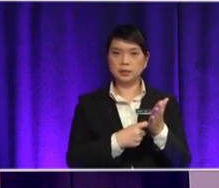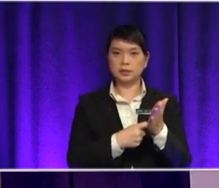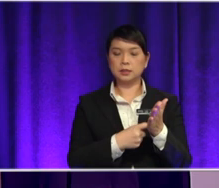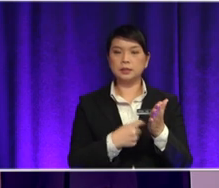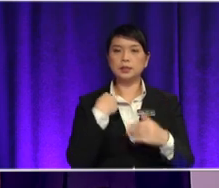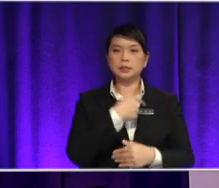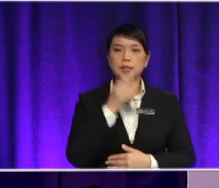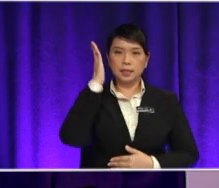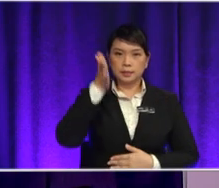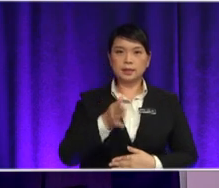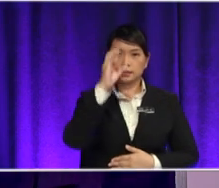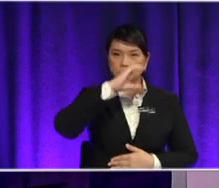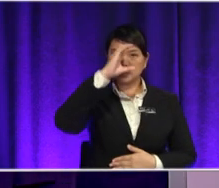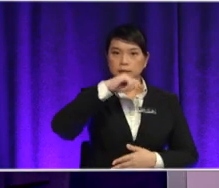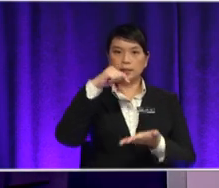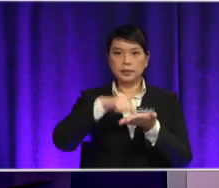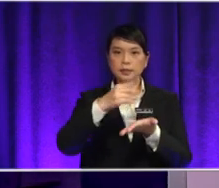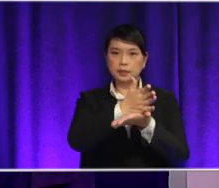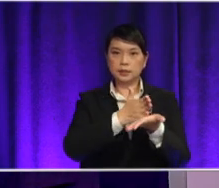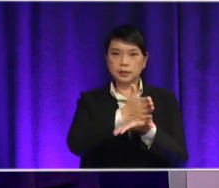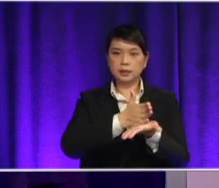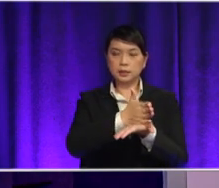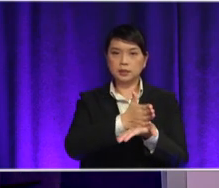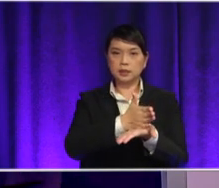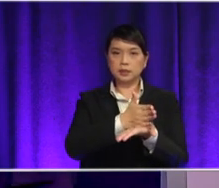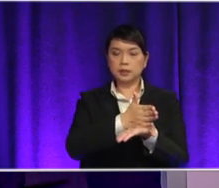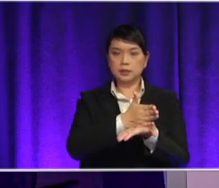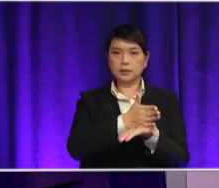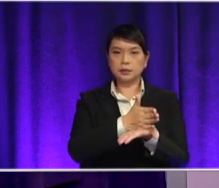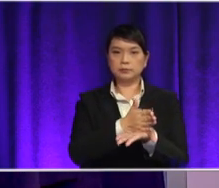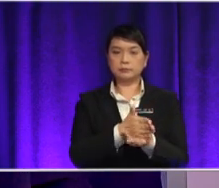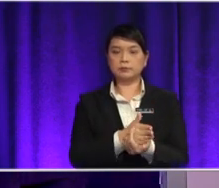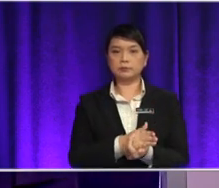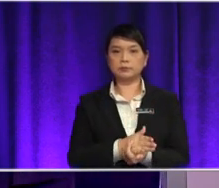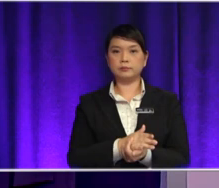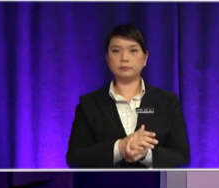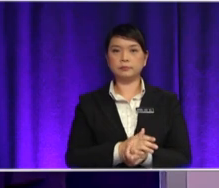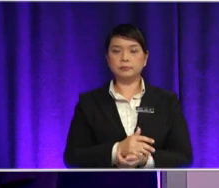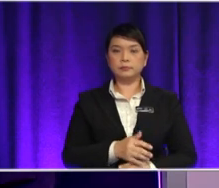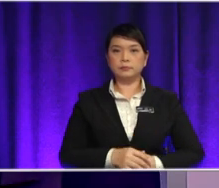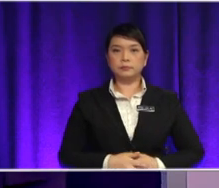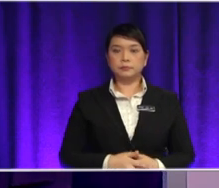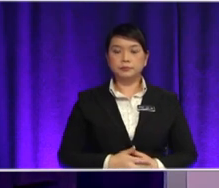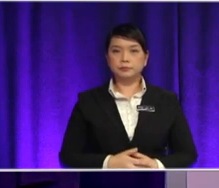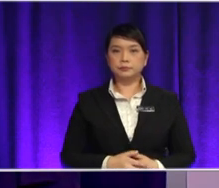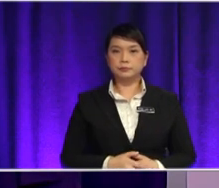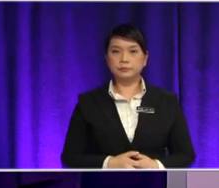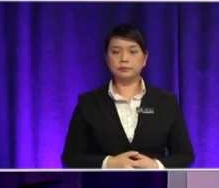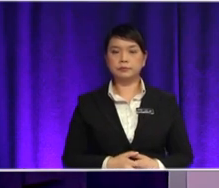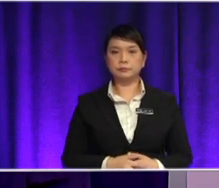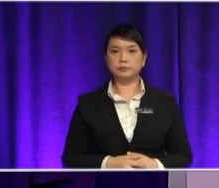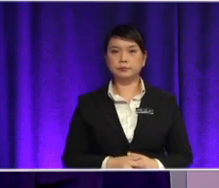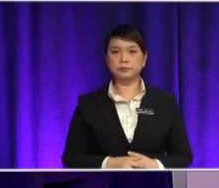Titik tengah, bagaimana nak mencari titik tengah? Saya harap murid saya di Google Meet standby, bersedia. Bagaimana nak mencari nilai titik